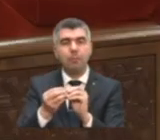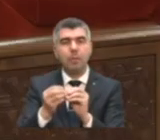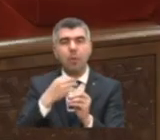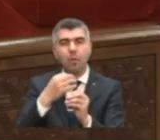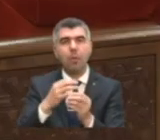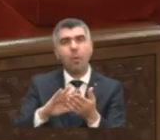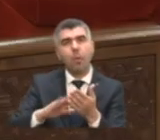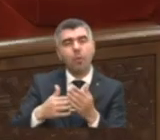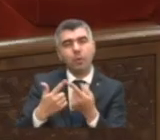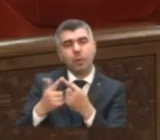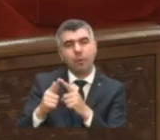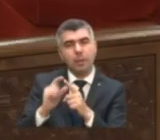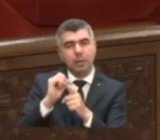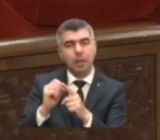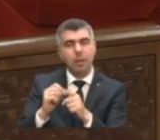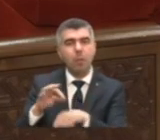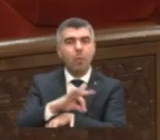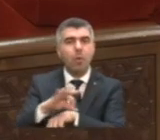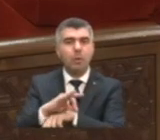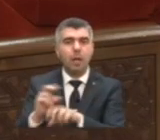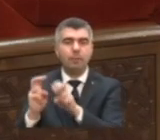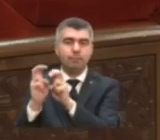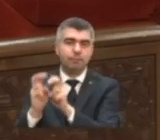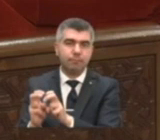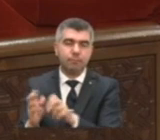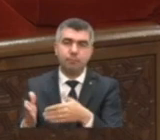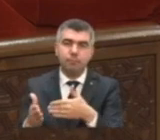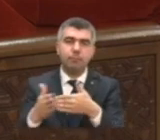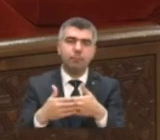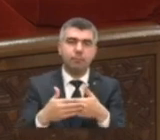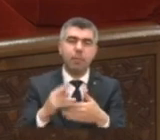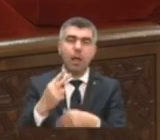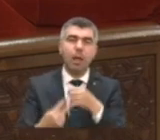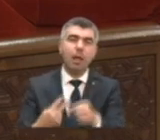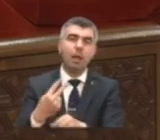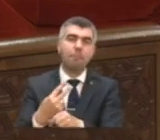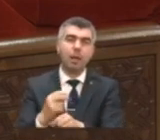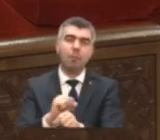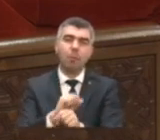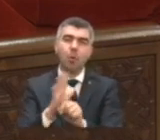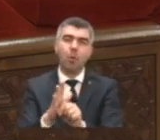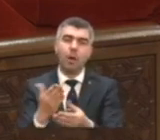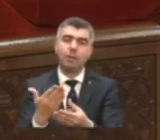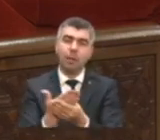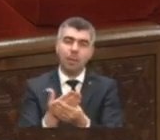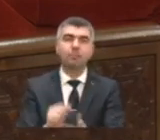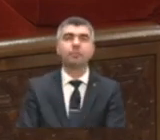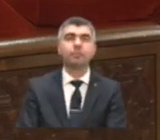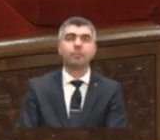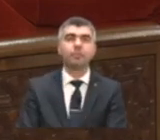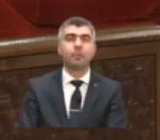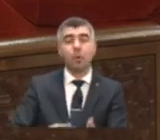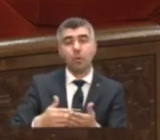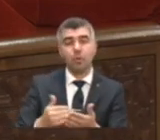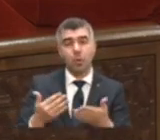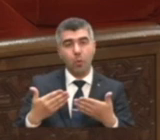الموارد البشرية كيف ما كتعرفوا، إضافة إلى إغلاق هذه المؤسسات وتوقفها لسنتين بسبب جائحة كورونا. لكل هذه الأسباب فإن الأولوية